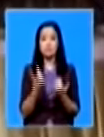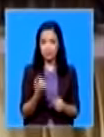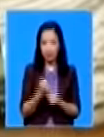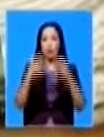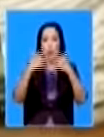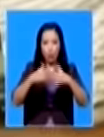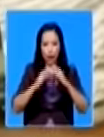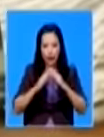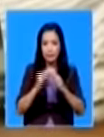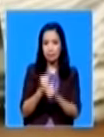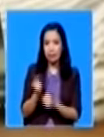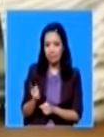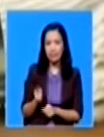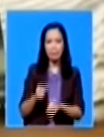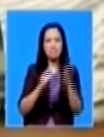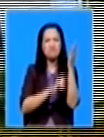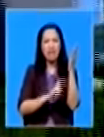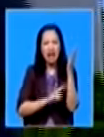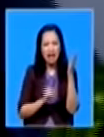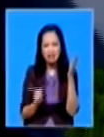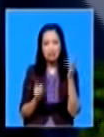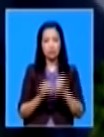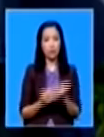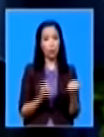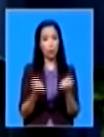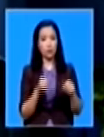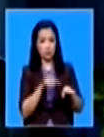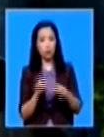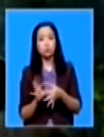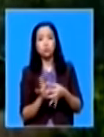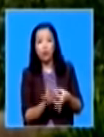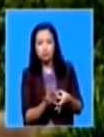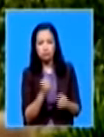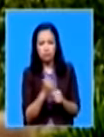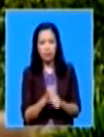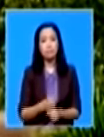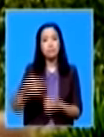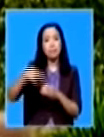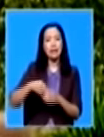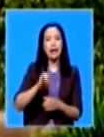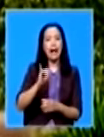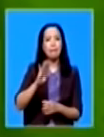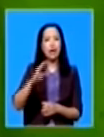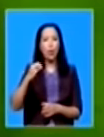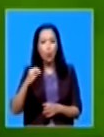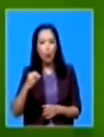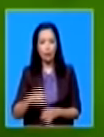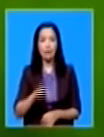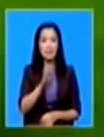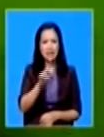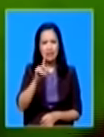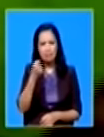านเช่นรับเบอร์ซิตี้บ้างเช่นเนี่ยเรื่องไปสอดคล้องกับเรื่องรถยนต์ว่าจะผลิตไบโอดีเซล B15 B20